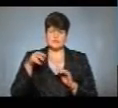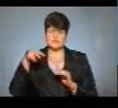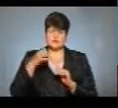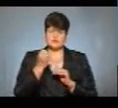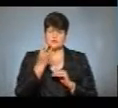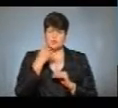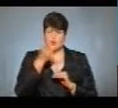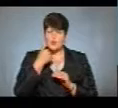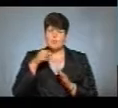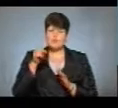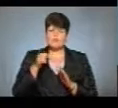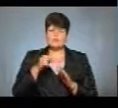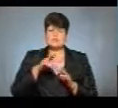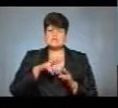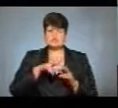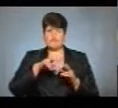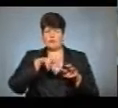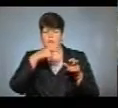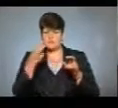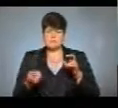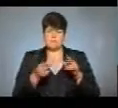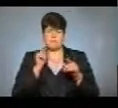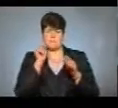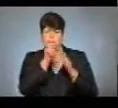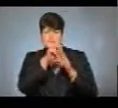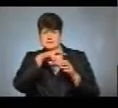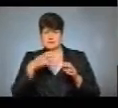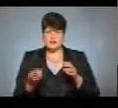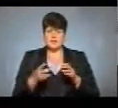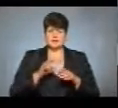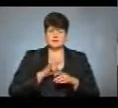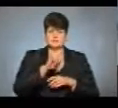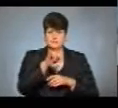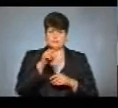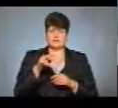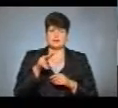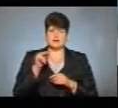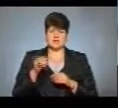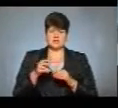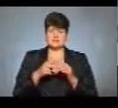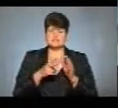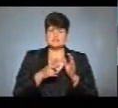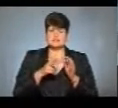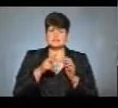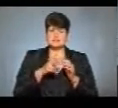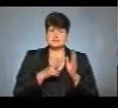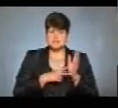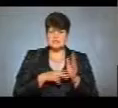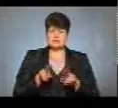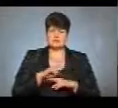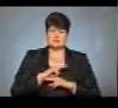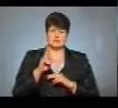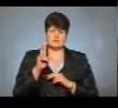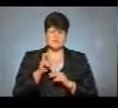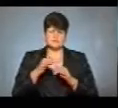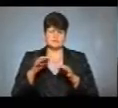17.07.2014 року, збила над Україною пасажирський лайнер MH17, де загинуло 298 безневинних людей.